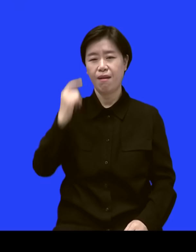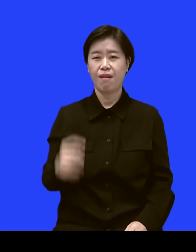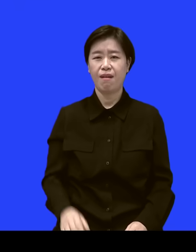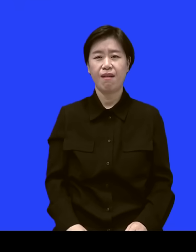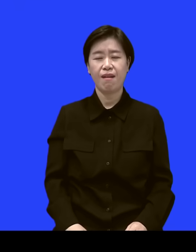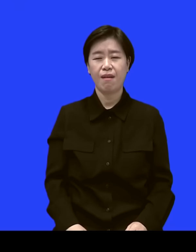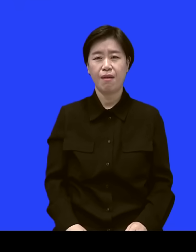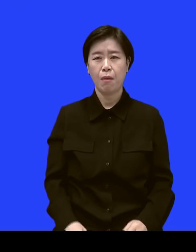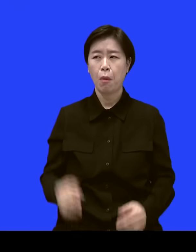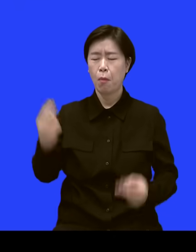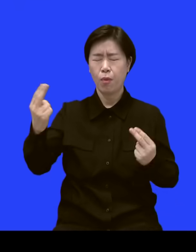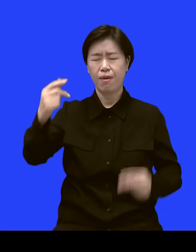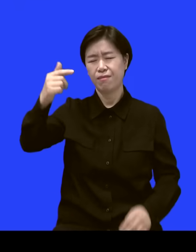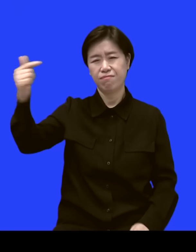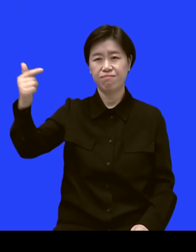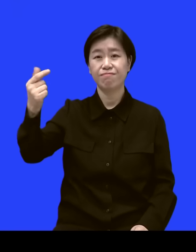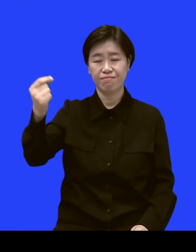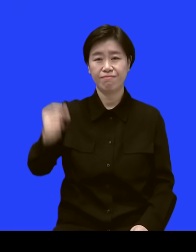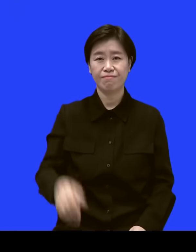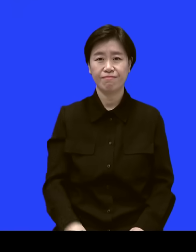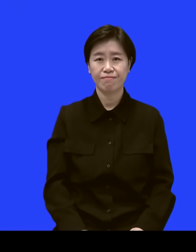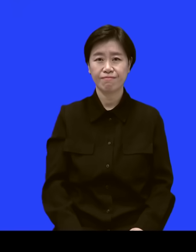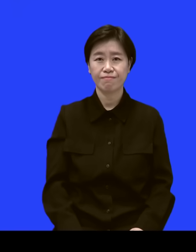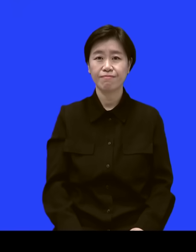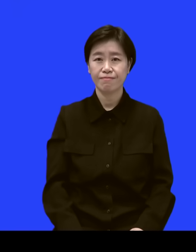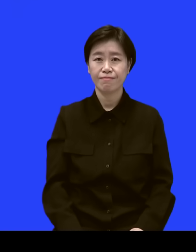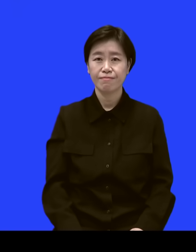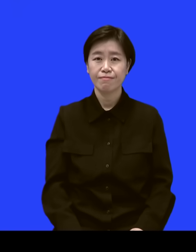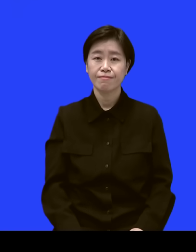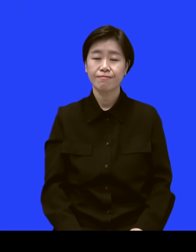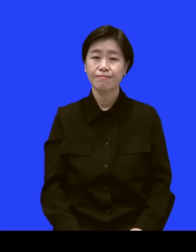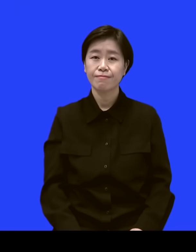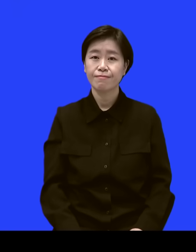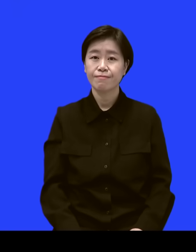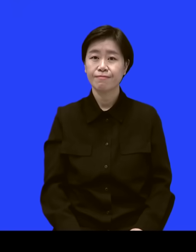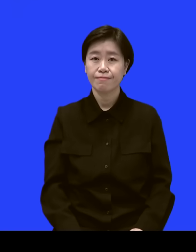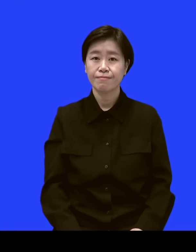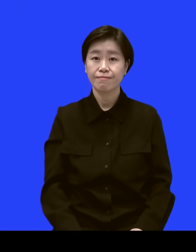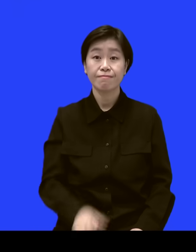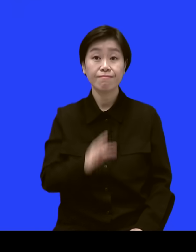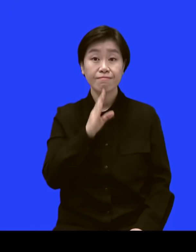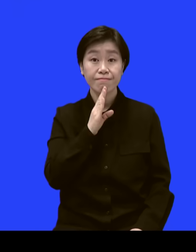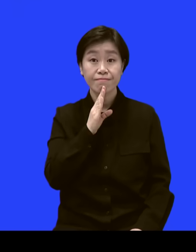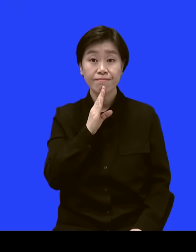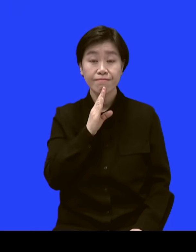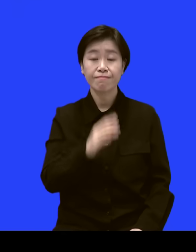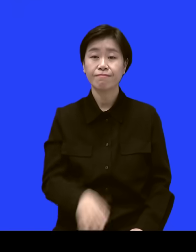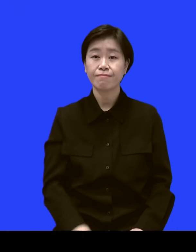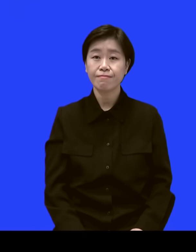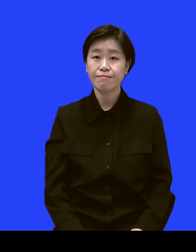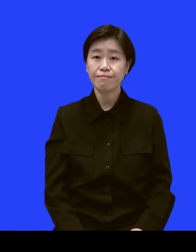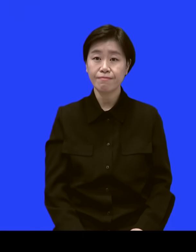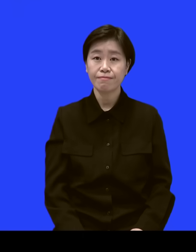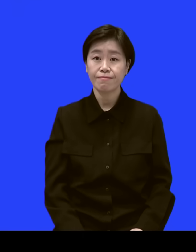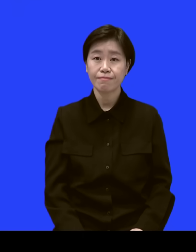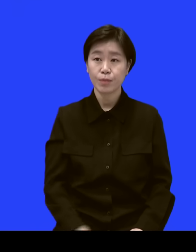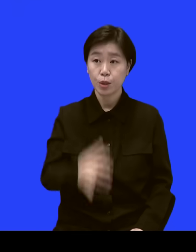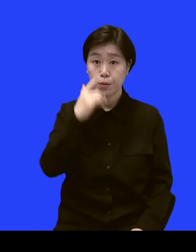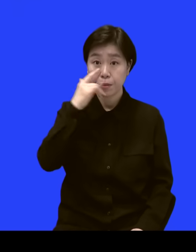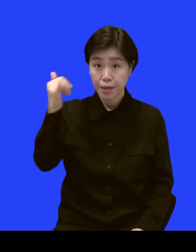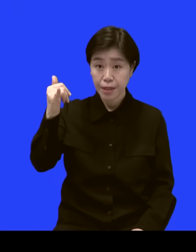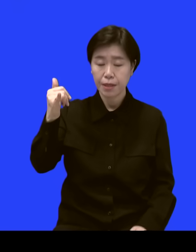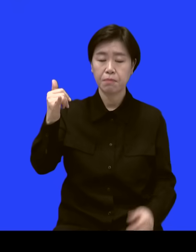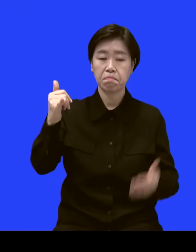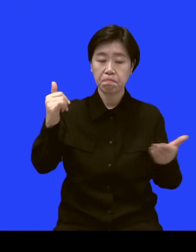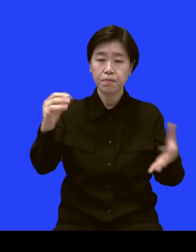그 수준이구나라는 것도 네. 또 오늘 하나님의 완전하신 사랑을 느끼게 됐고 진짜 그 저주라고 생각했던 부모님과의